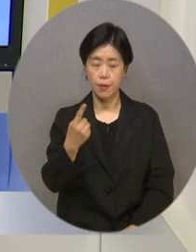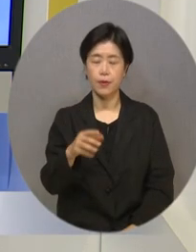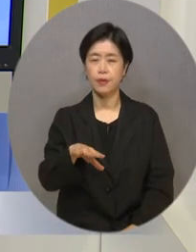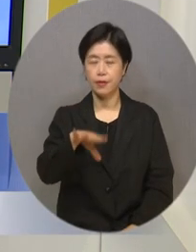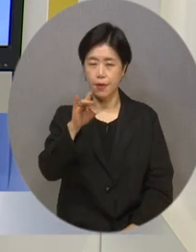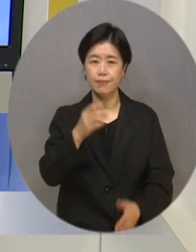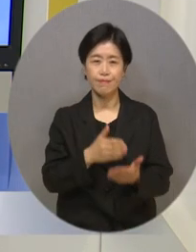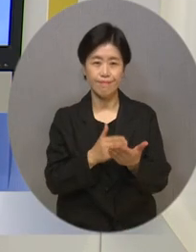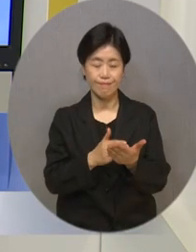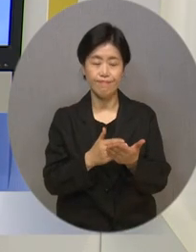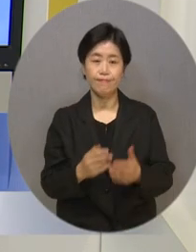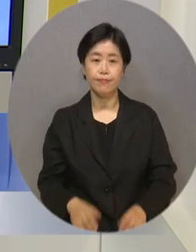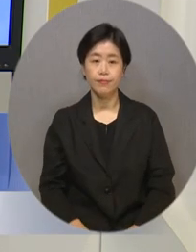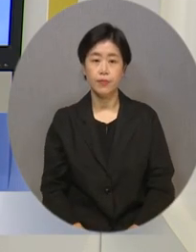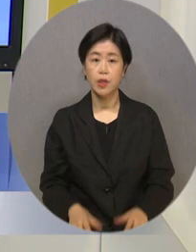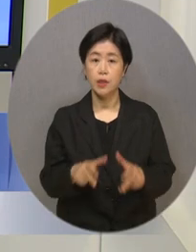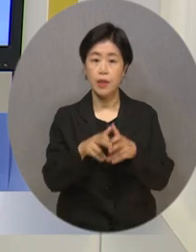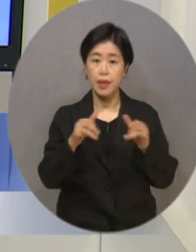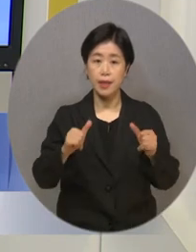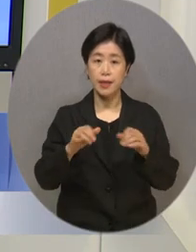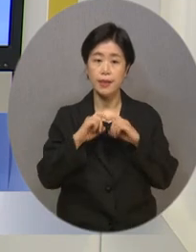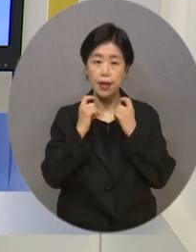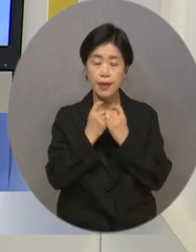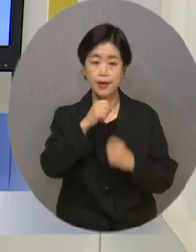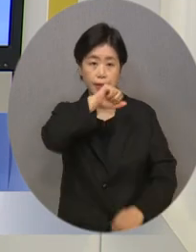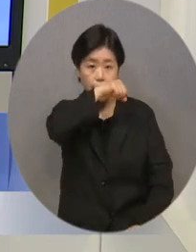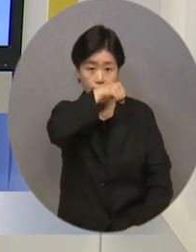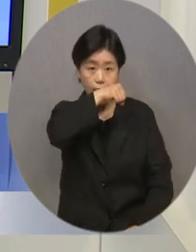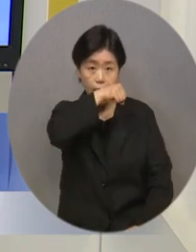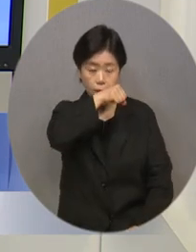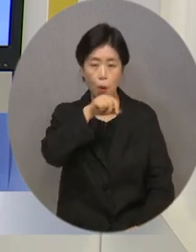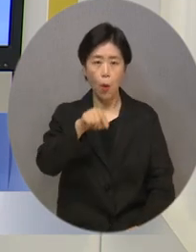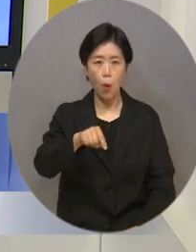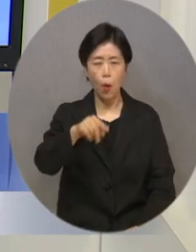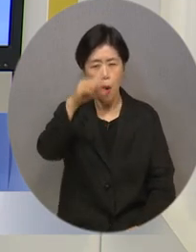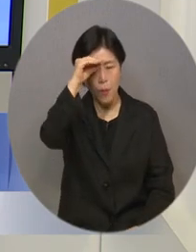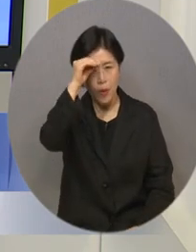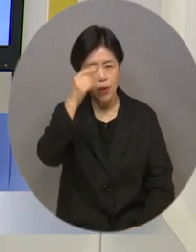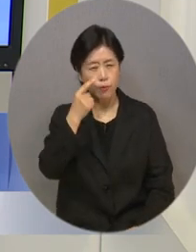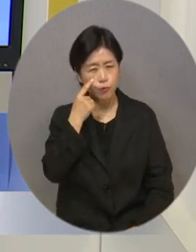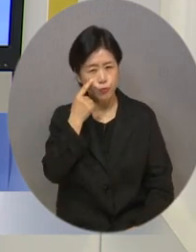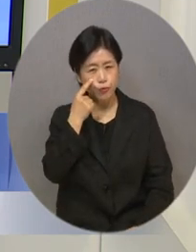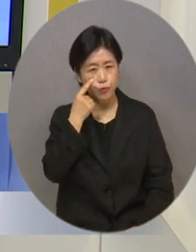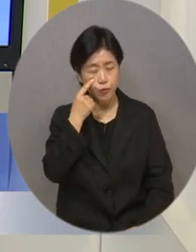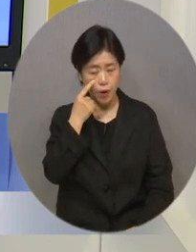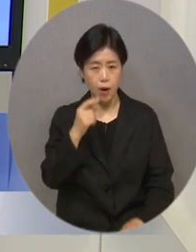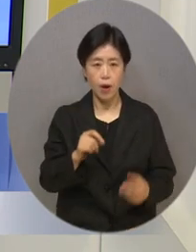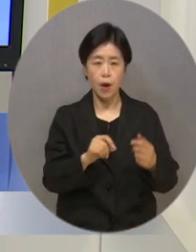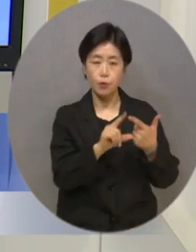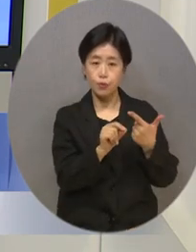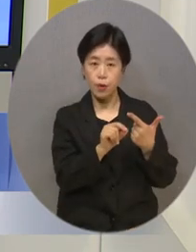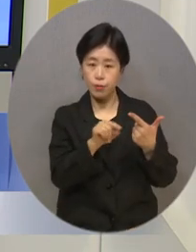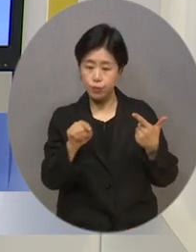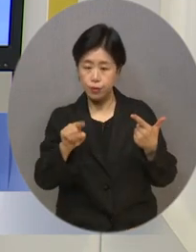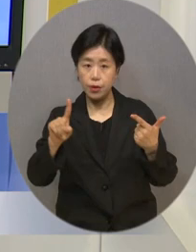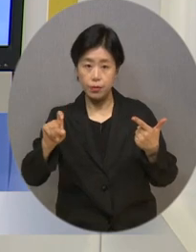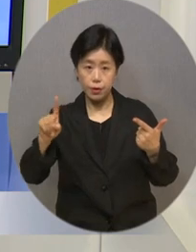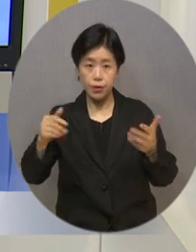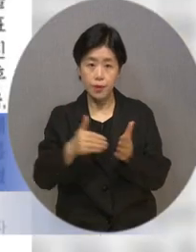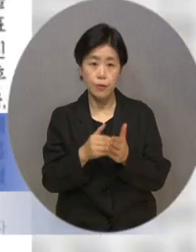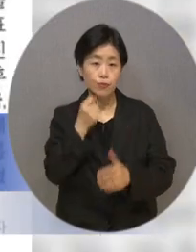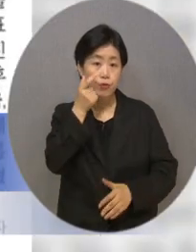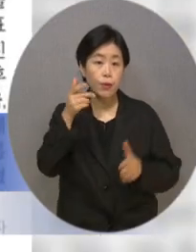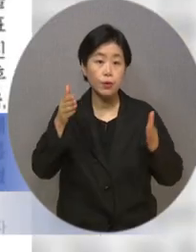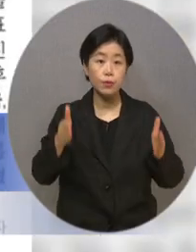번째 기사입니다 장애인 개인 예산제 모의적용이 다음 달부터 오는 11월까지 6개월간